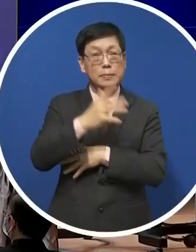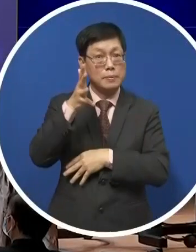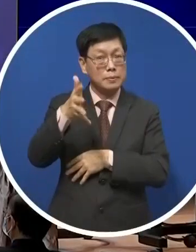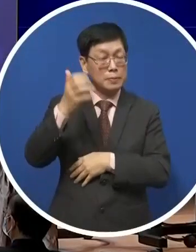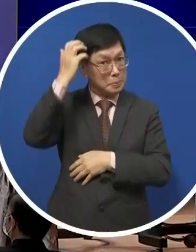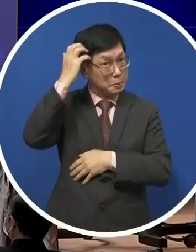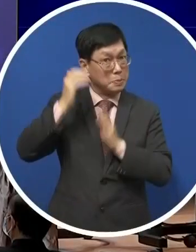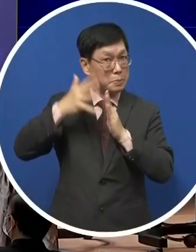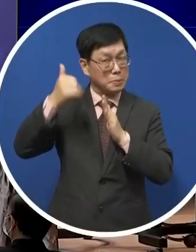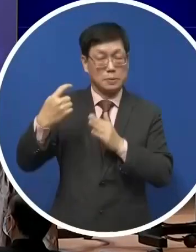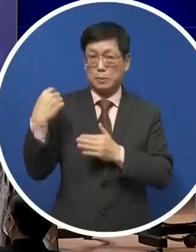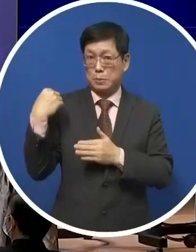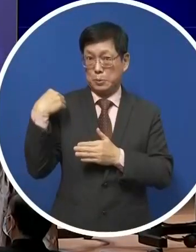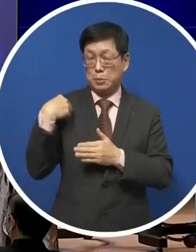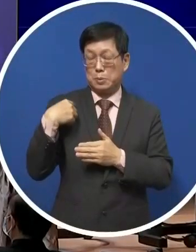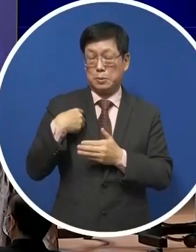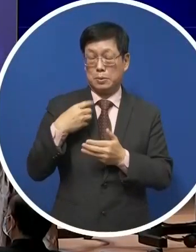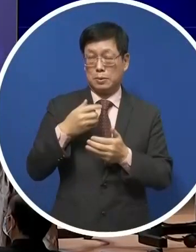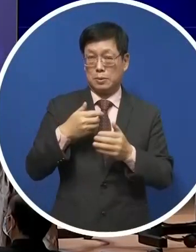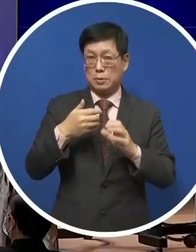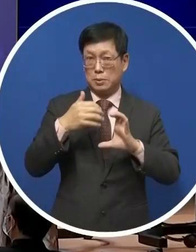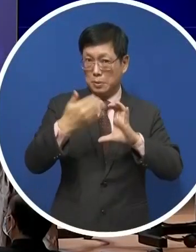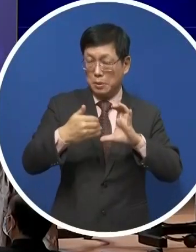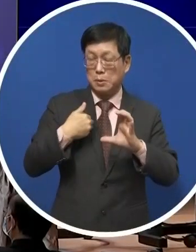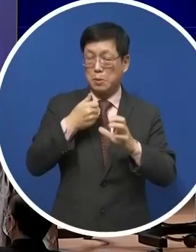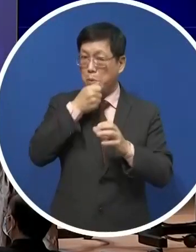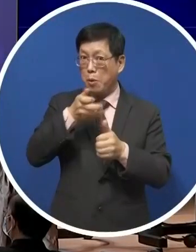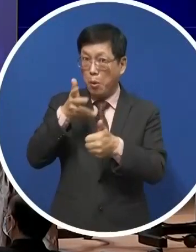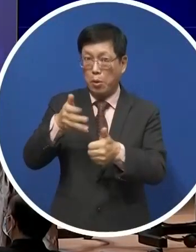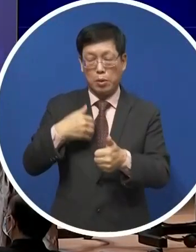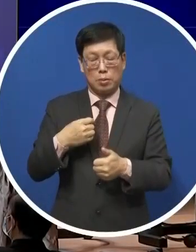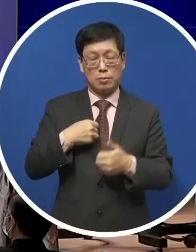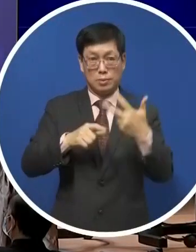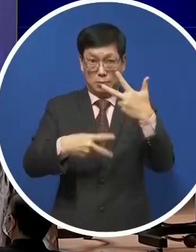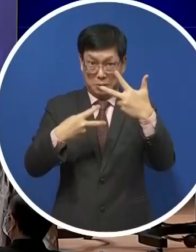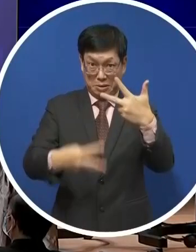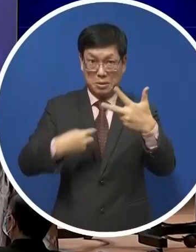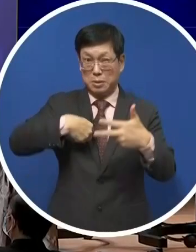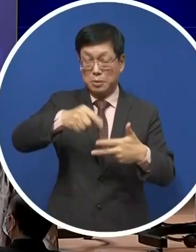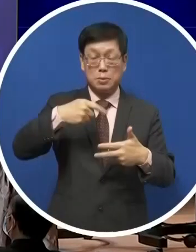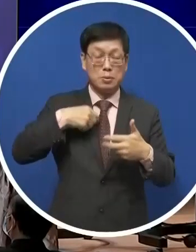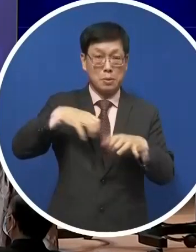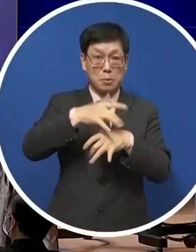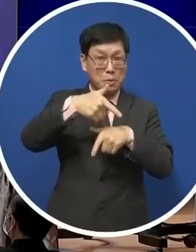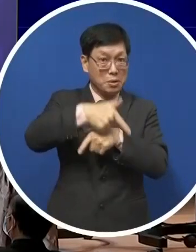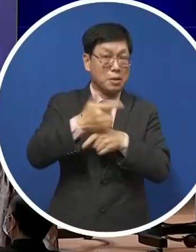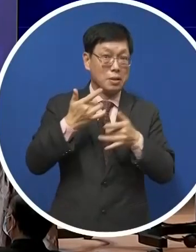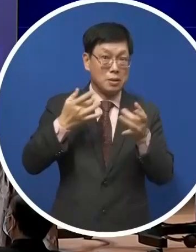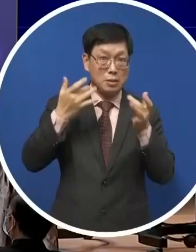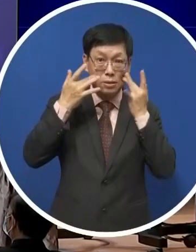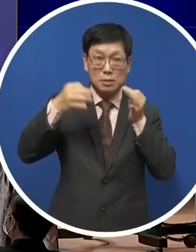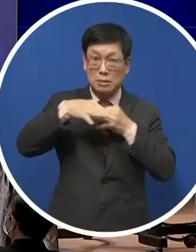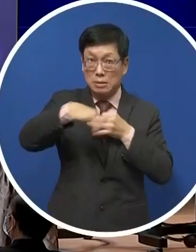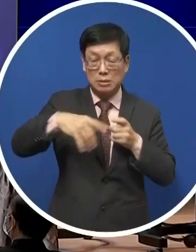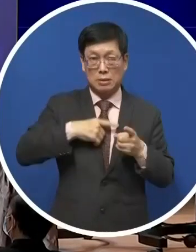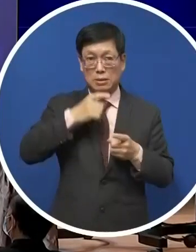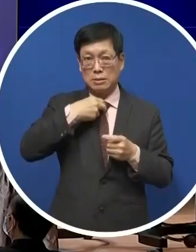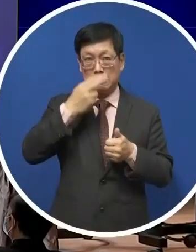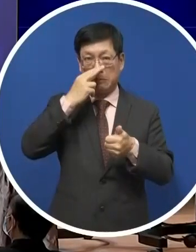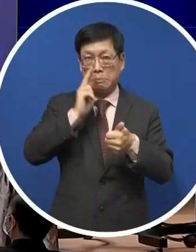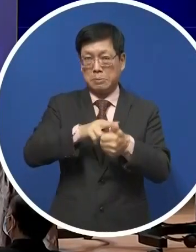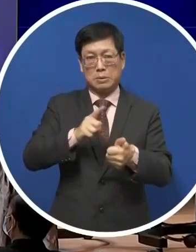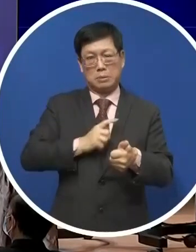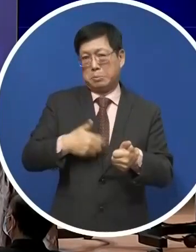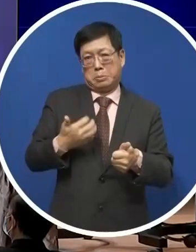柯文哲昨天专访表示，自己7月2号去华南市场是被设局，他根本不知道要跟这么多人一起去开记